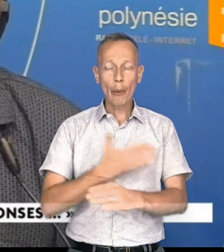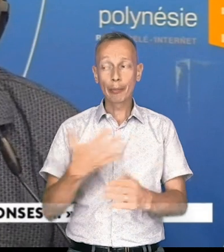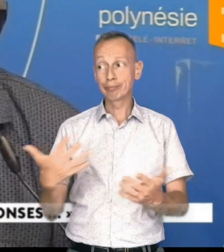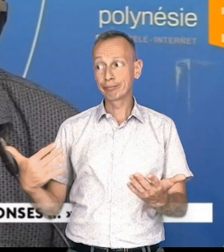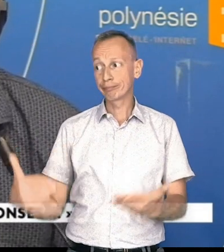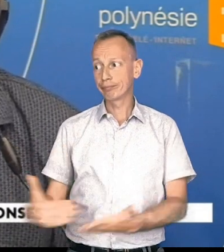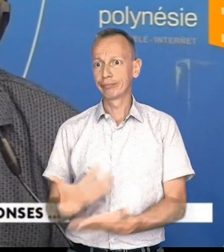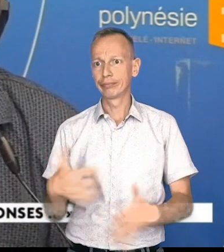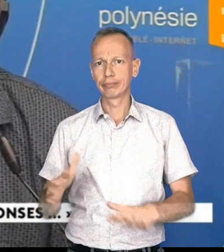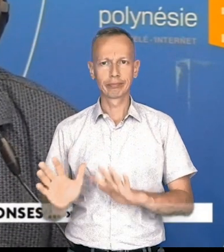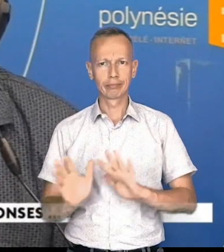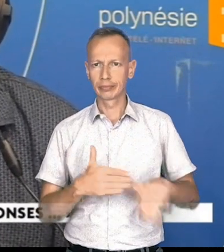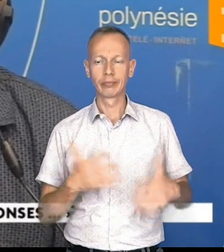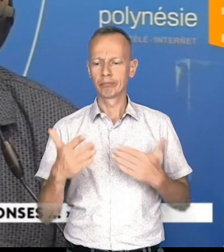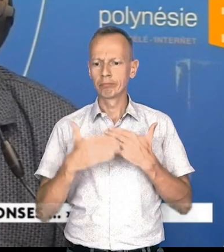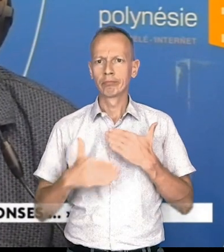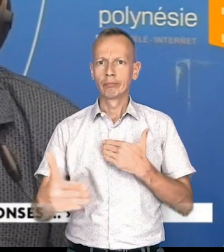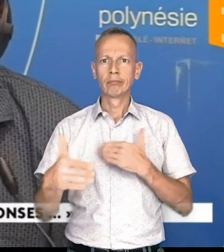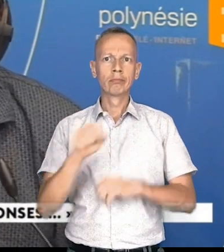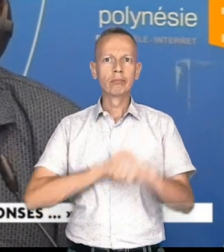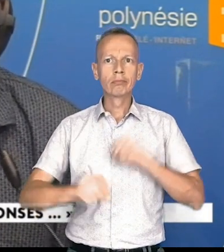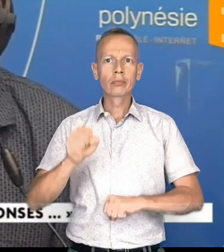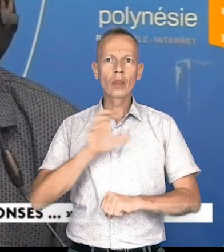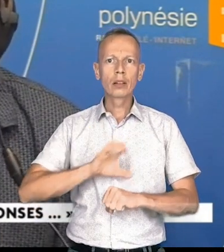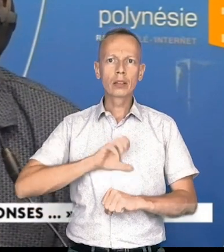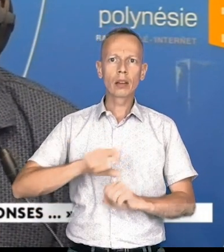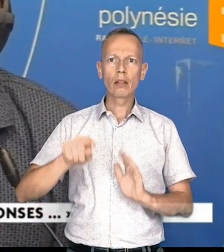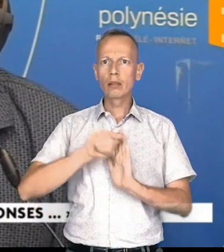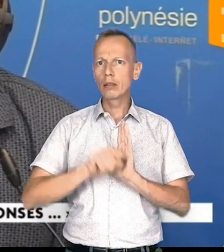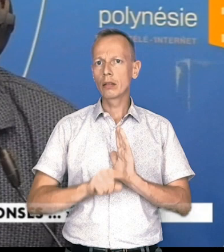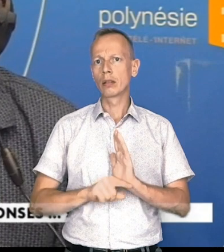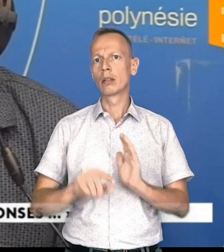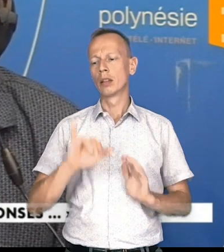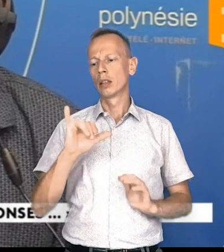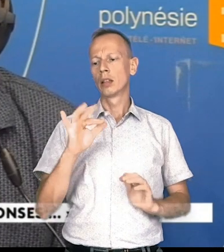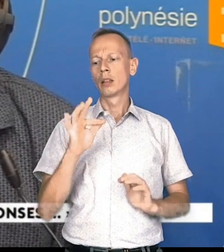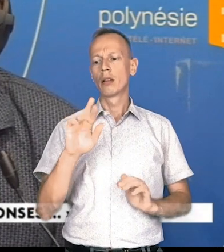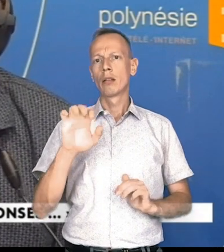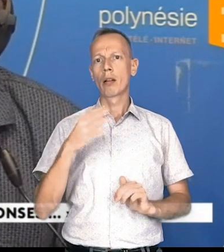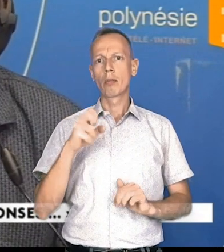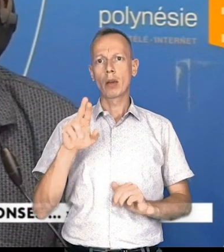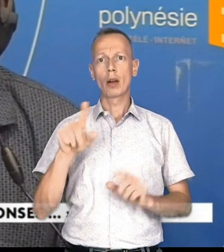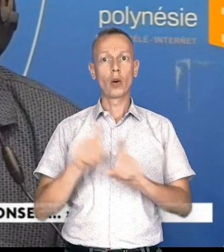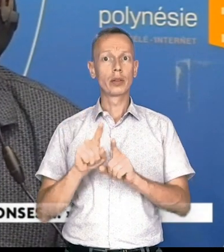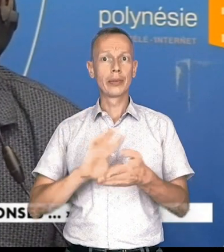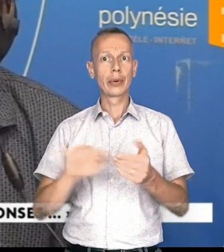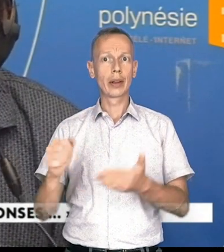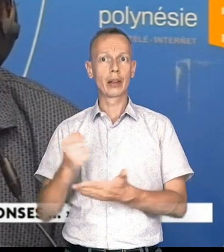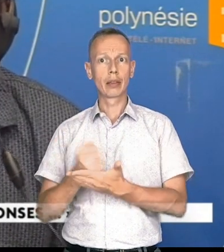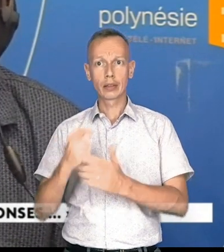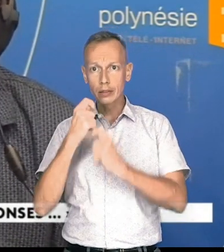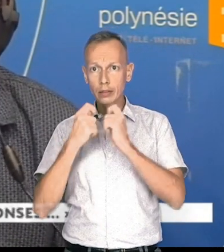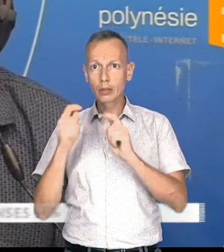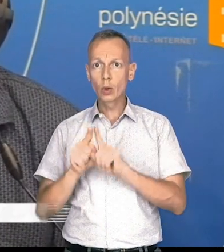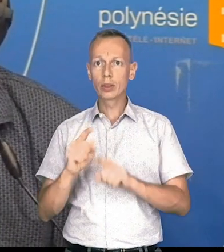mais laissons le passer et avançons. Donc, vu les dispositions que nous avons actuellement, on espère que